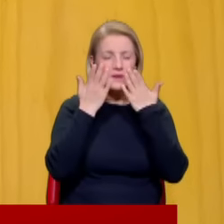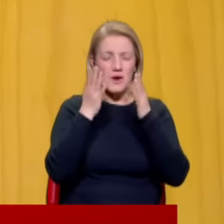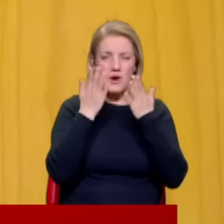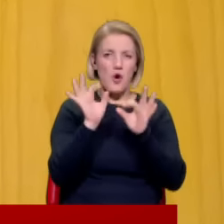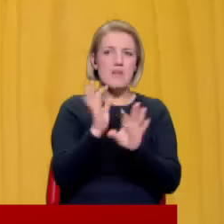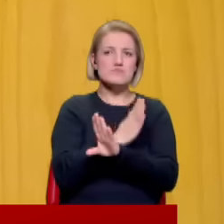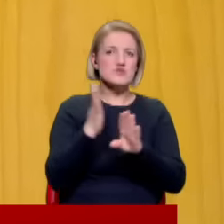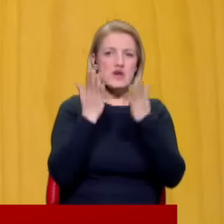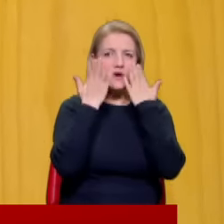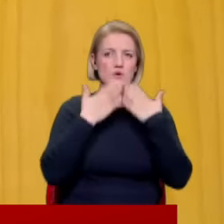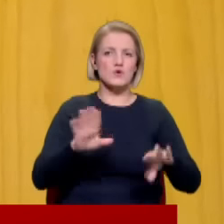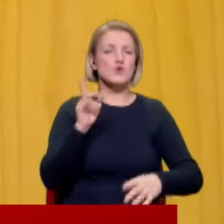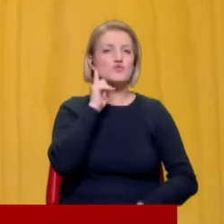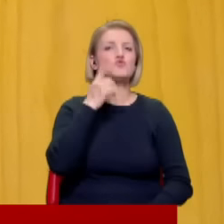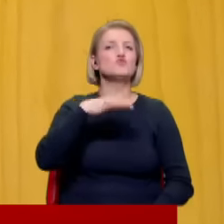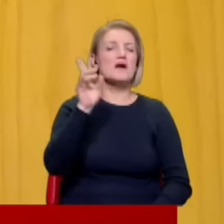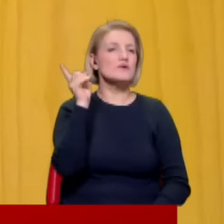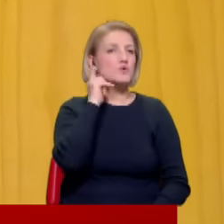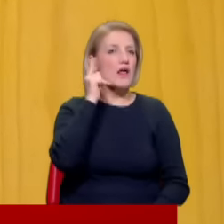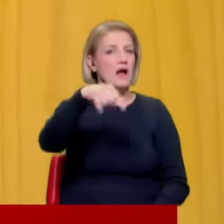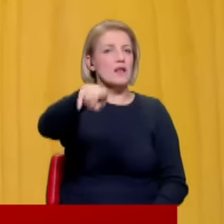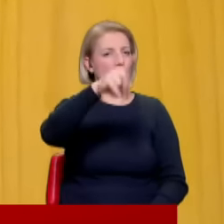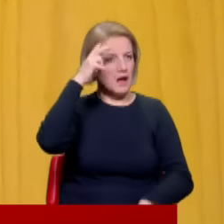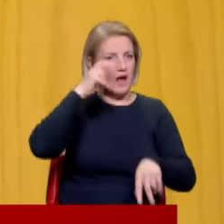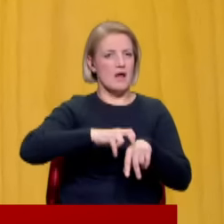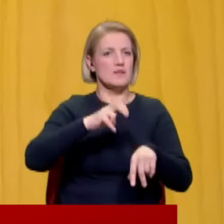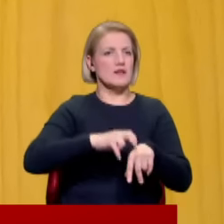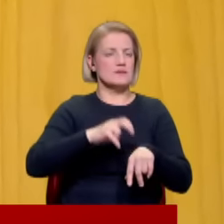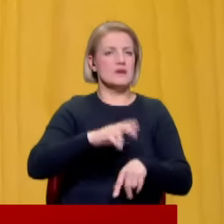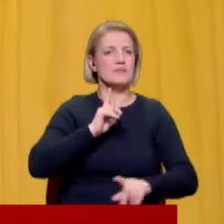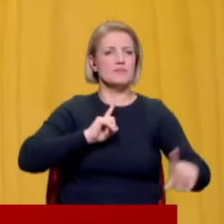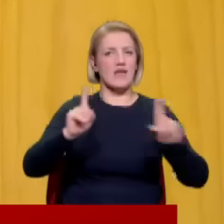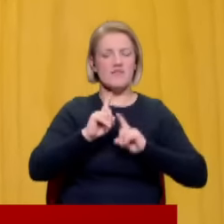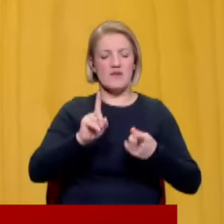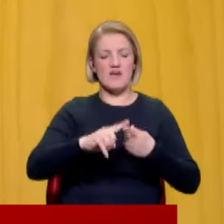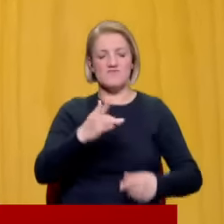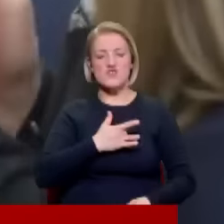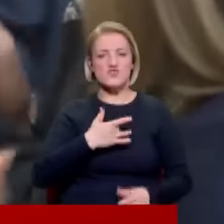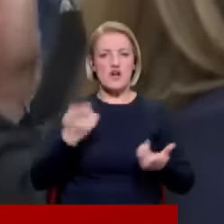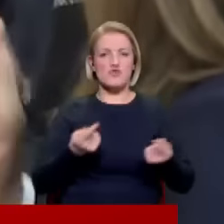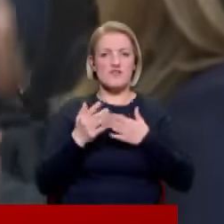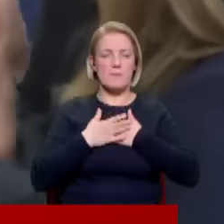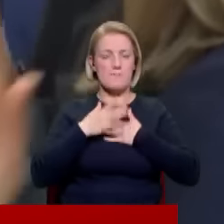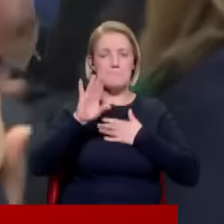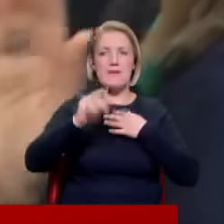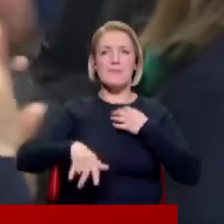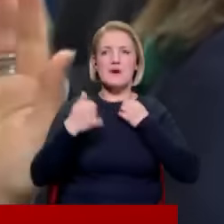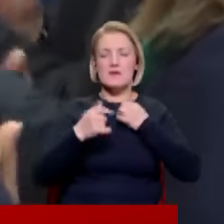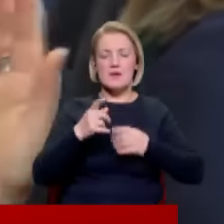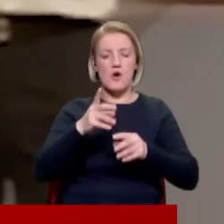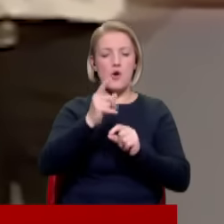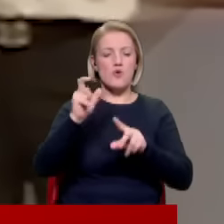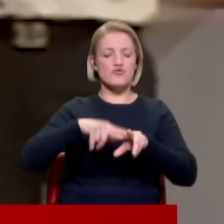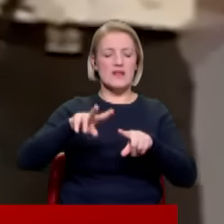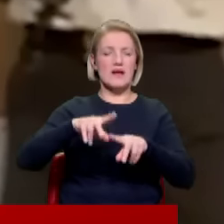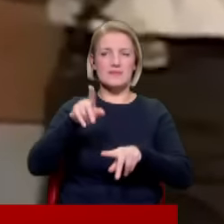dahi olmayacağını duymayan kulaklara hatırlatmak dava ve vicdan görevimdir. MHP liderinin terörist başı